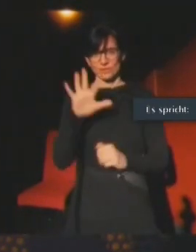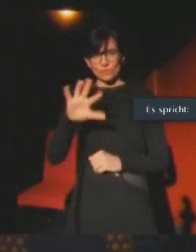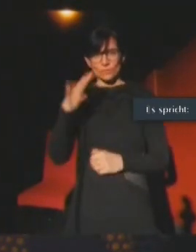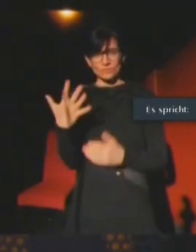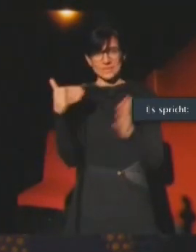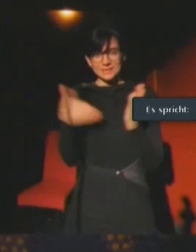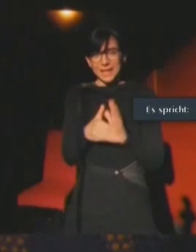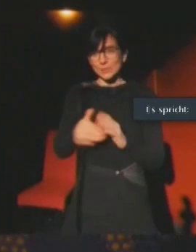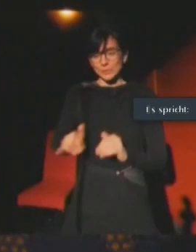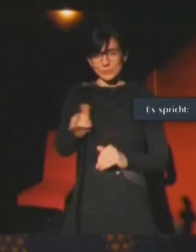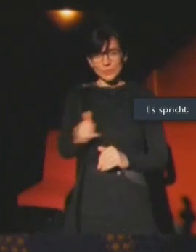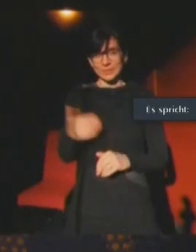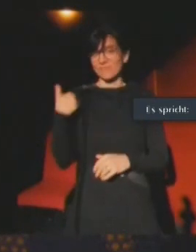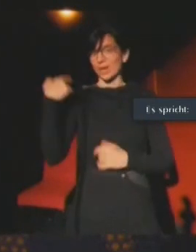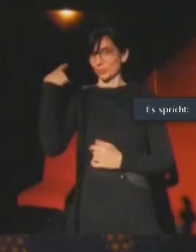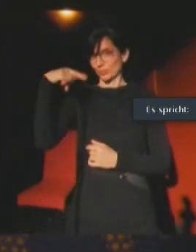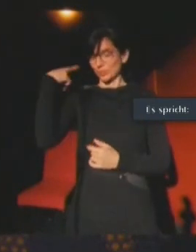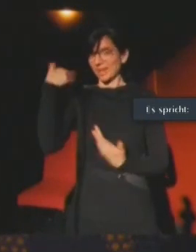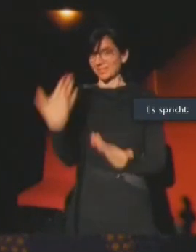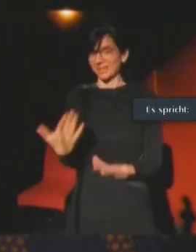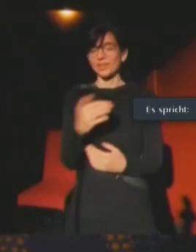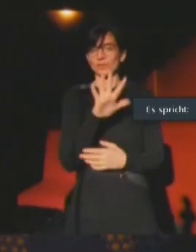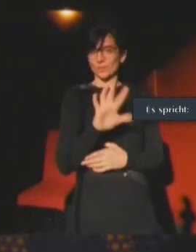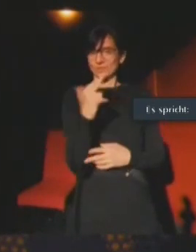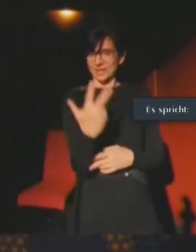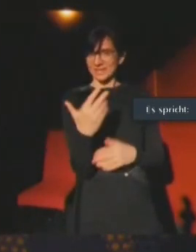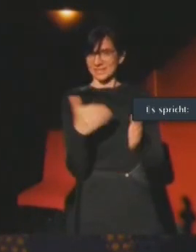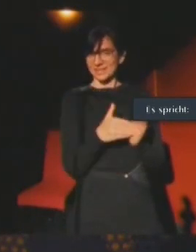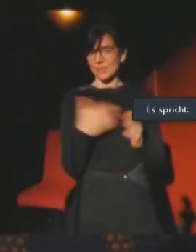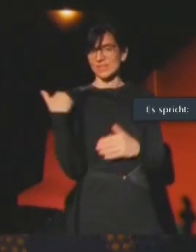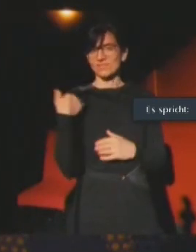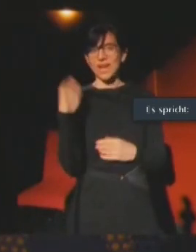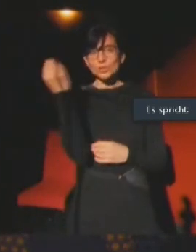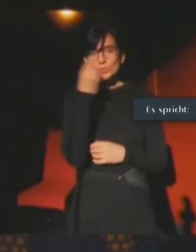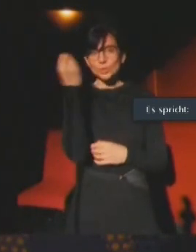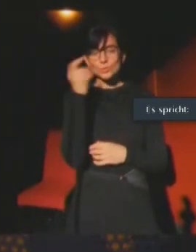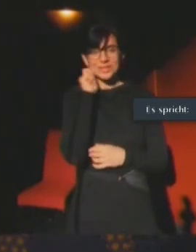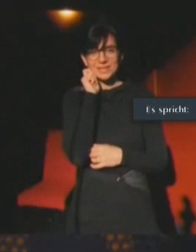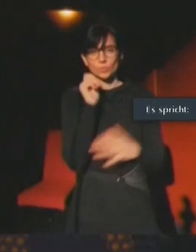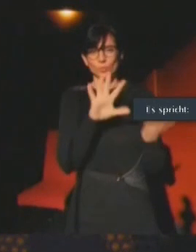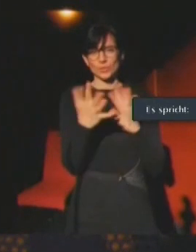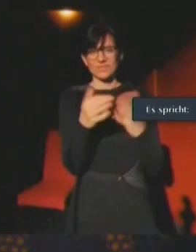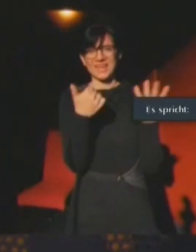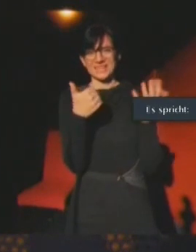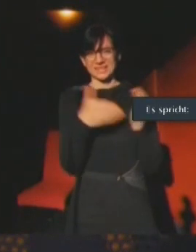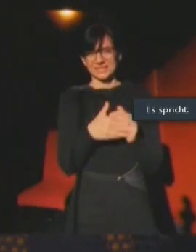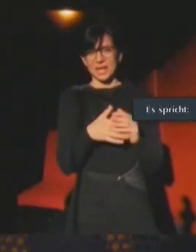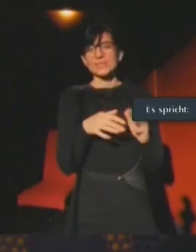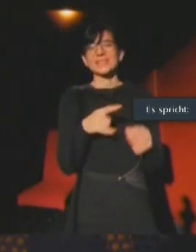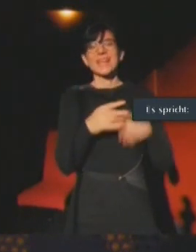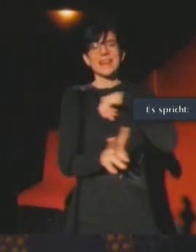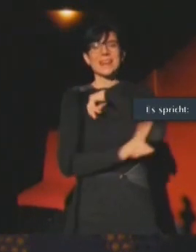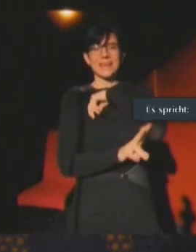55.000 davon waren Studierende, 35.000 Schüler und Schülerinnen und ungefähr 6.000